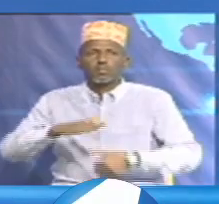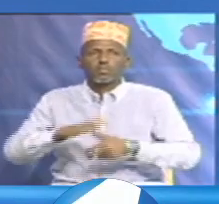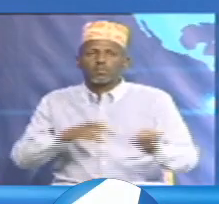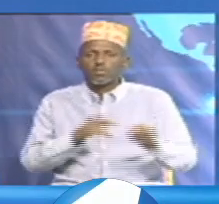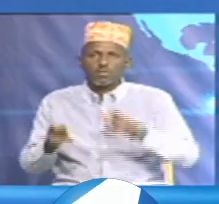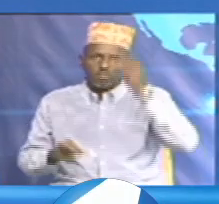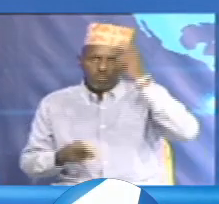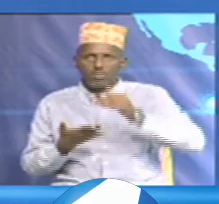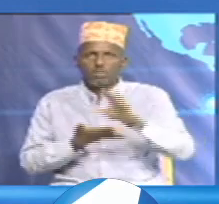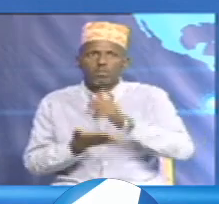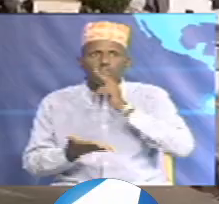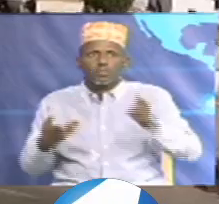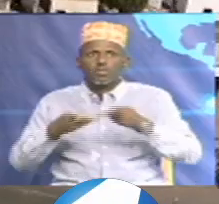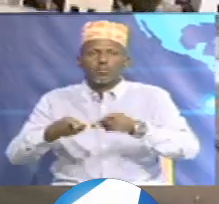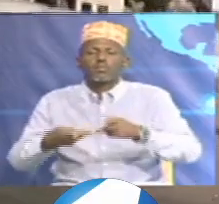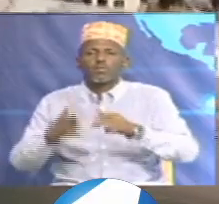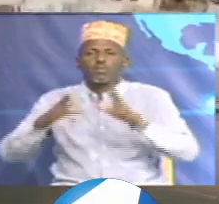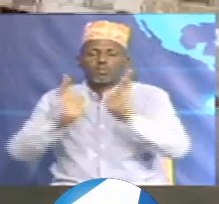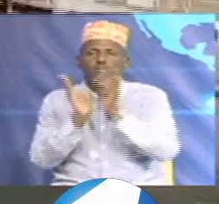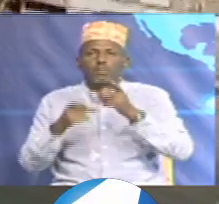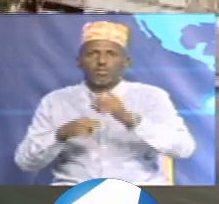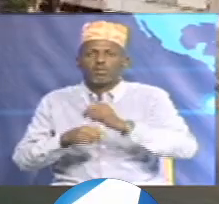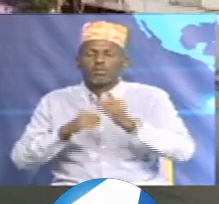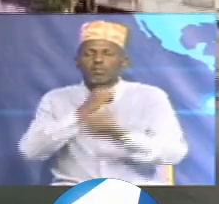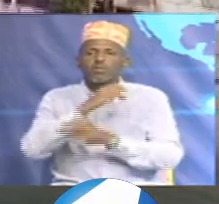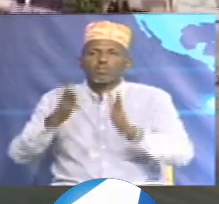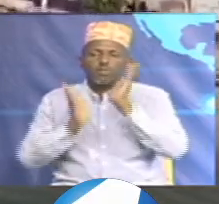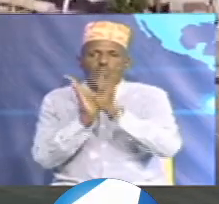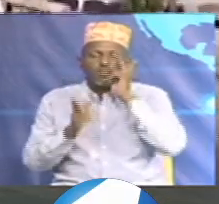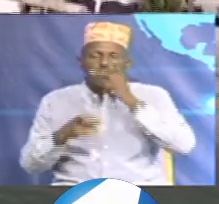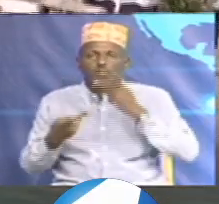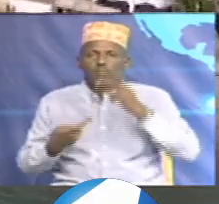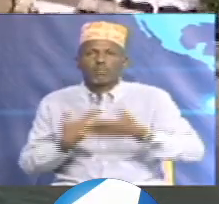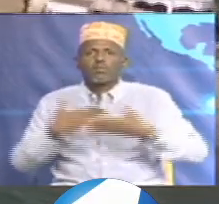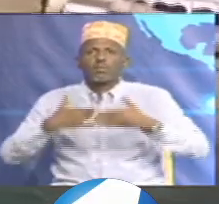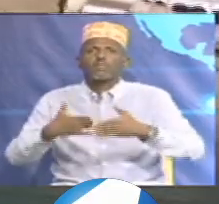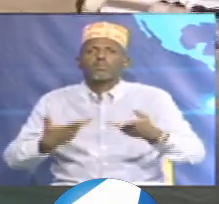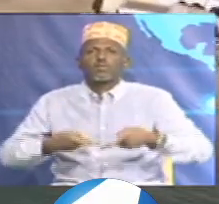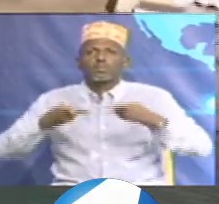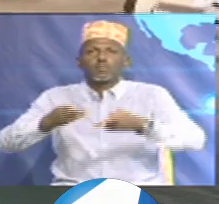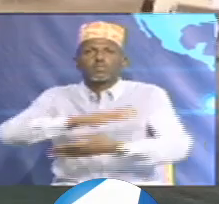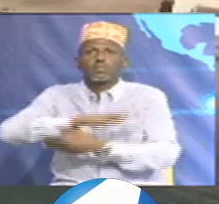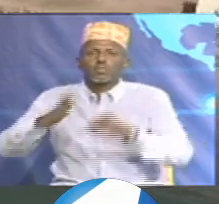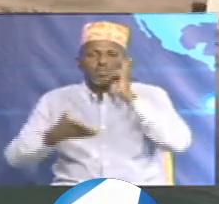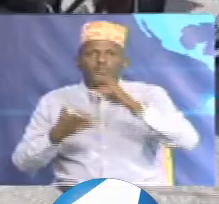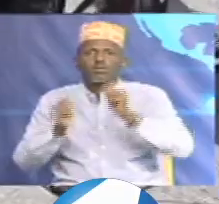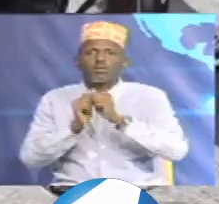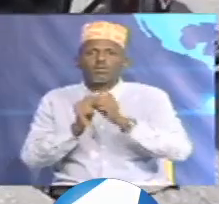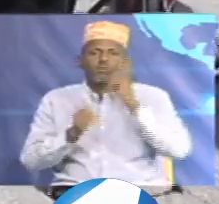amène à Obok cette fois où le secrétaire d'État à la jeunesse et au sport, Hassan Mohamed Kamel, a fait donc un don de